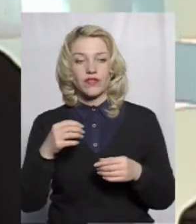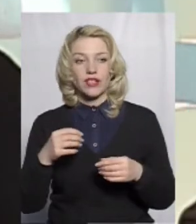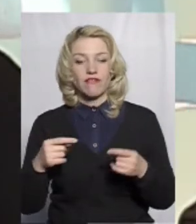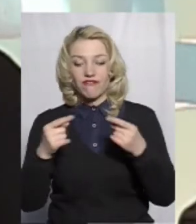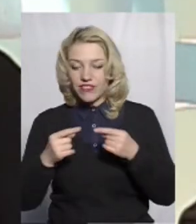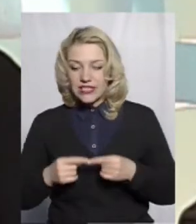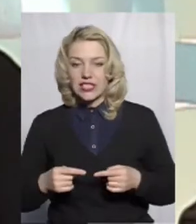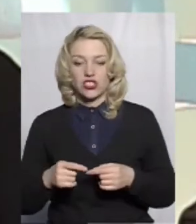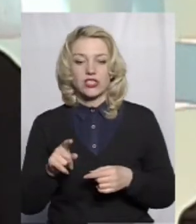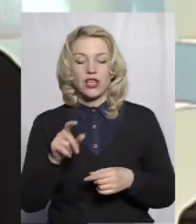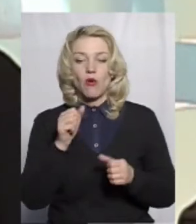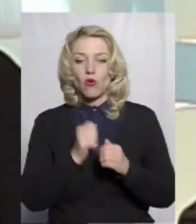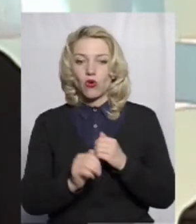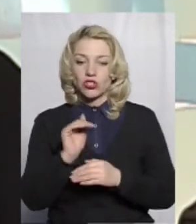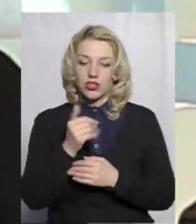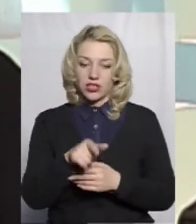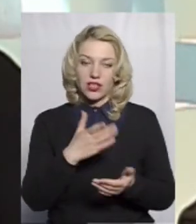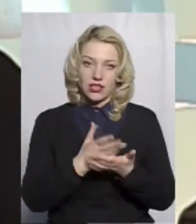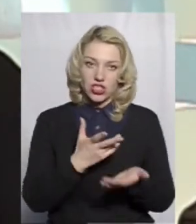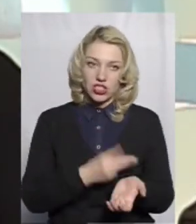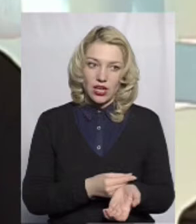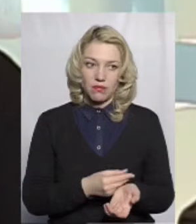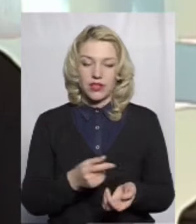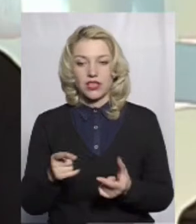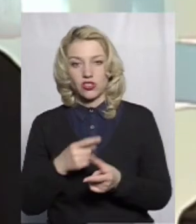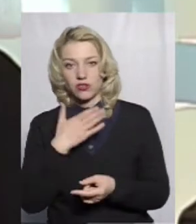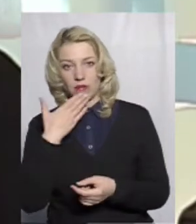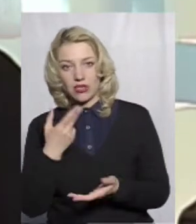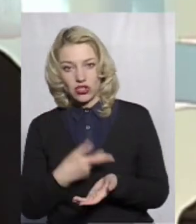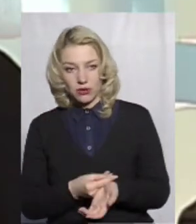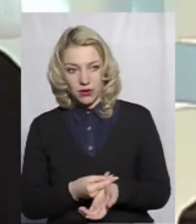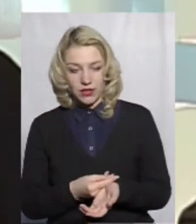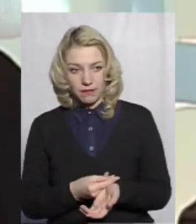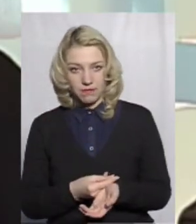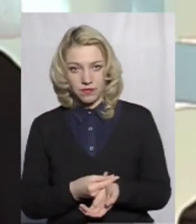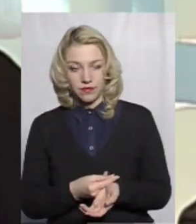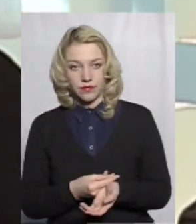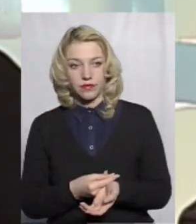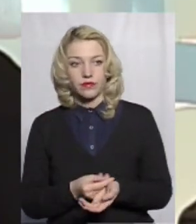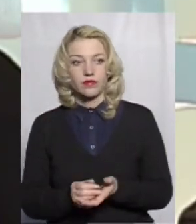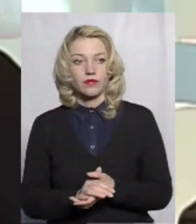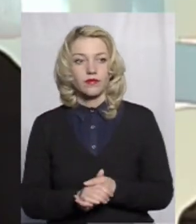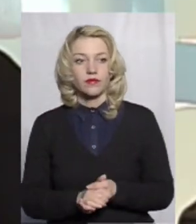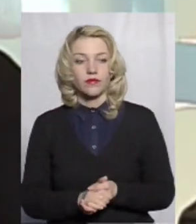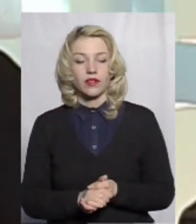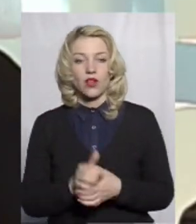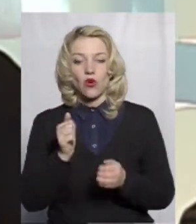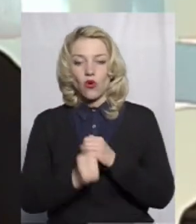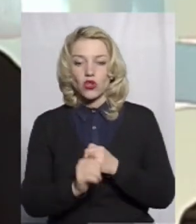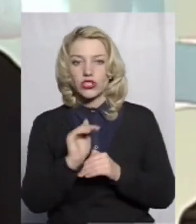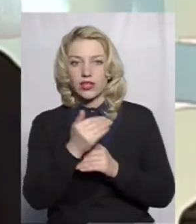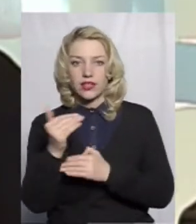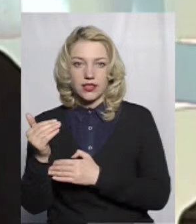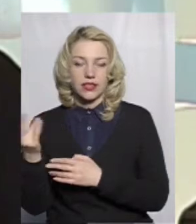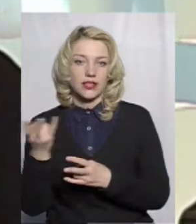кожній дитині, наскільки вона щеплена, так звана верифікація щеплювального статусу кожної дитини, на